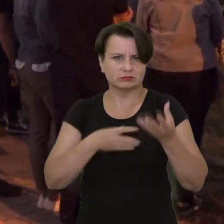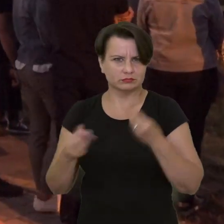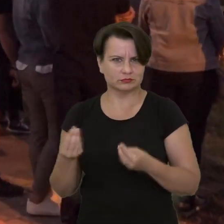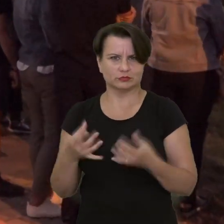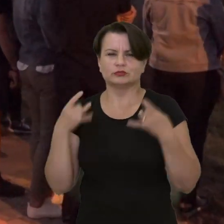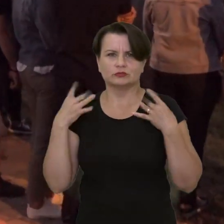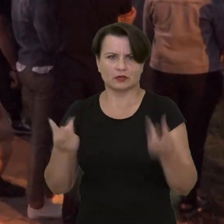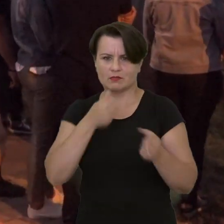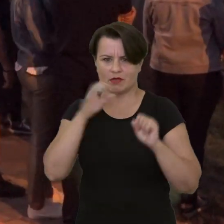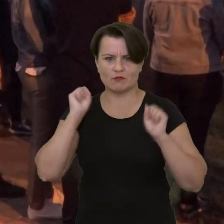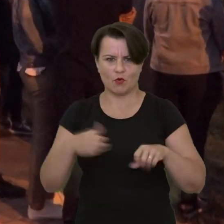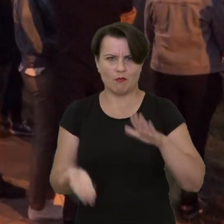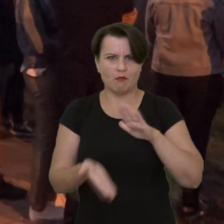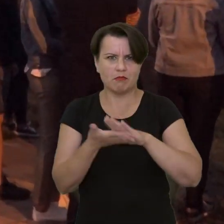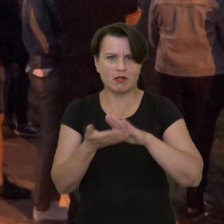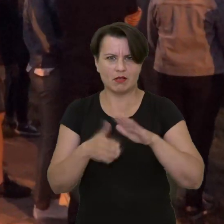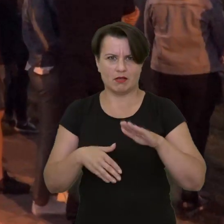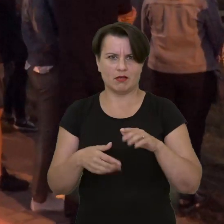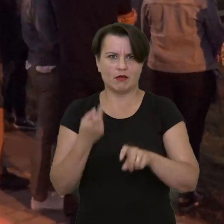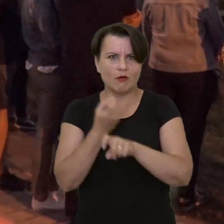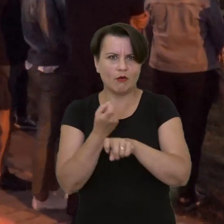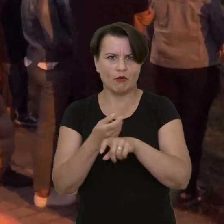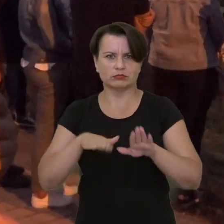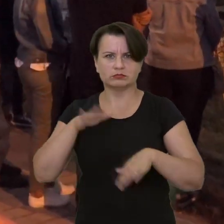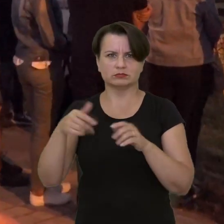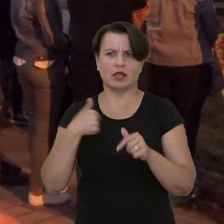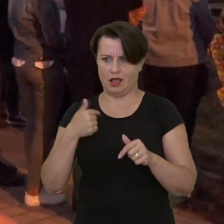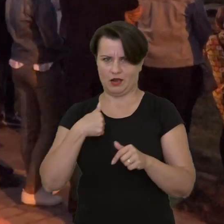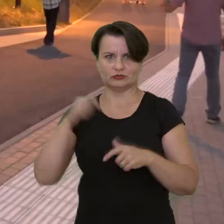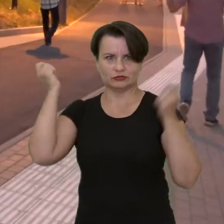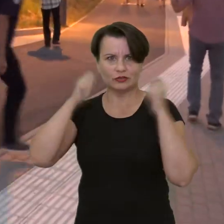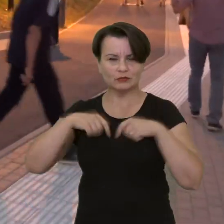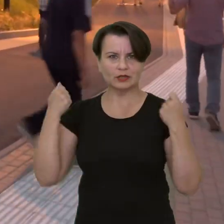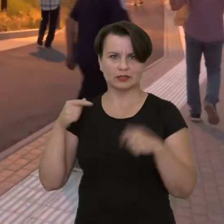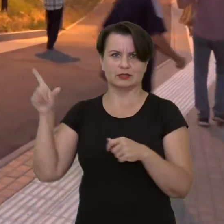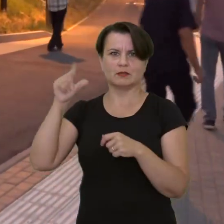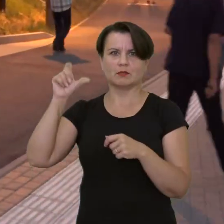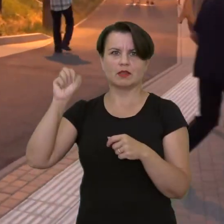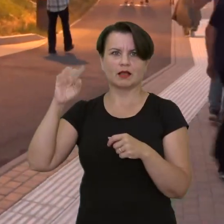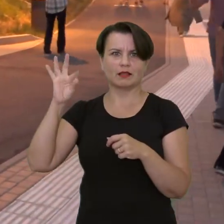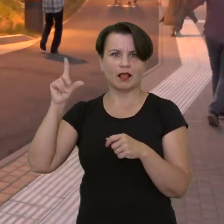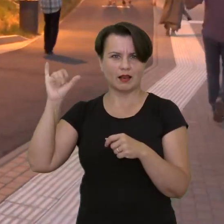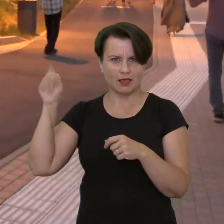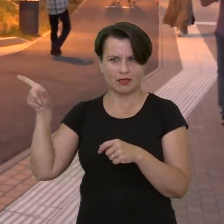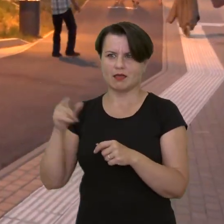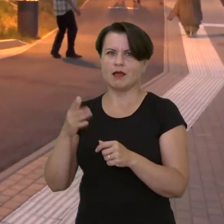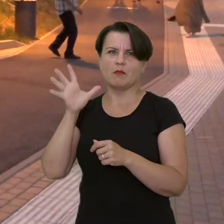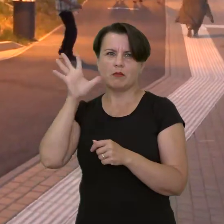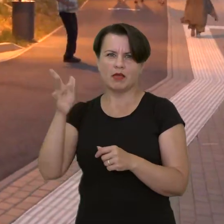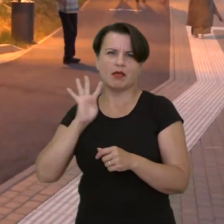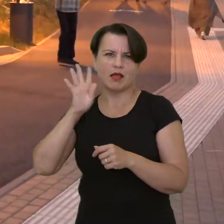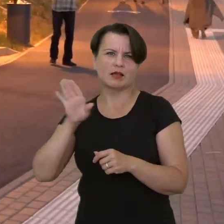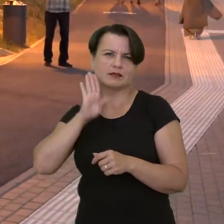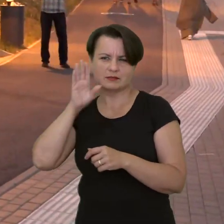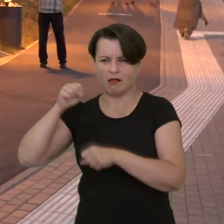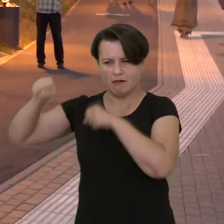kojom arba pervažiuoti. Aš pat žemaitis, tai švesdavau Žemaitijoje, barstyčiai, plateliai. Tai iš platelių su dviračių naktį, tai yra